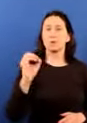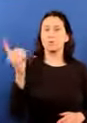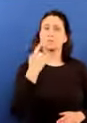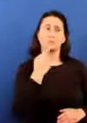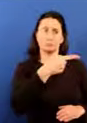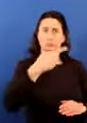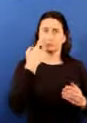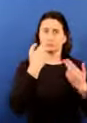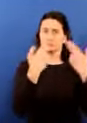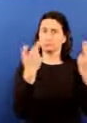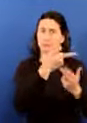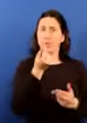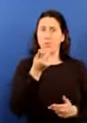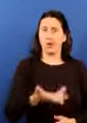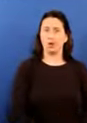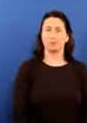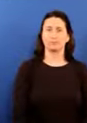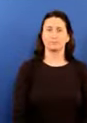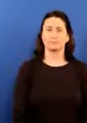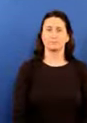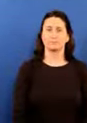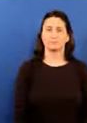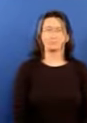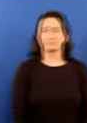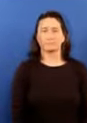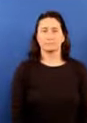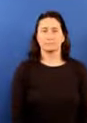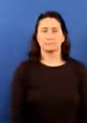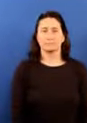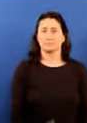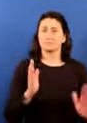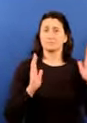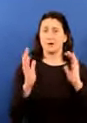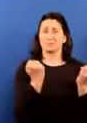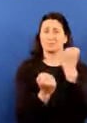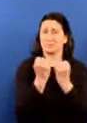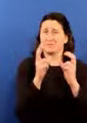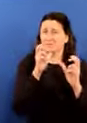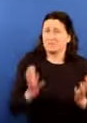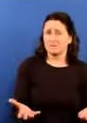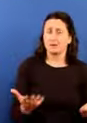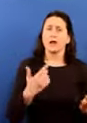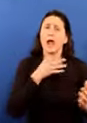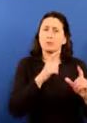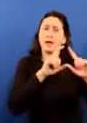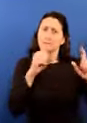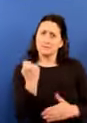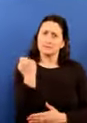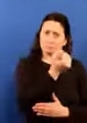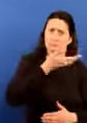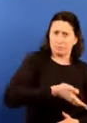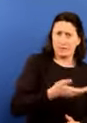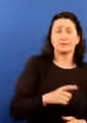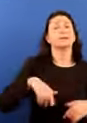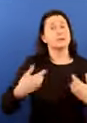dirubilketak behera egin du, murrizketak egiten dira. Halako denboratan, bada, laguntza eman behar zaie enpresei eta teknologiaren